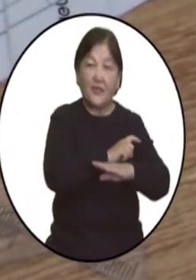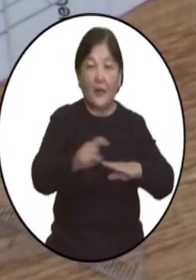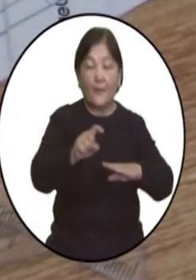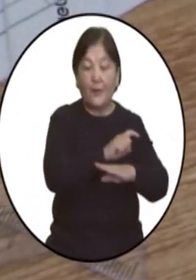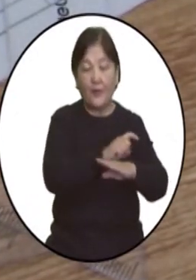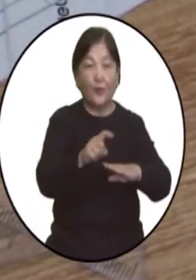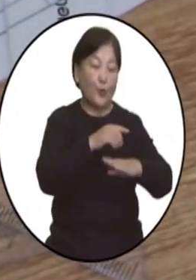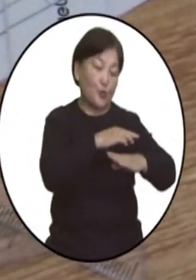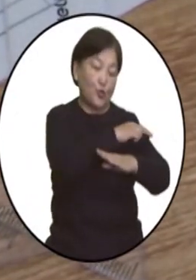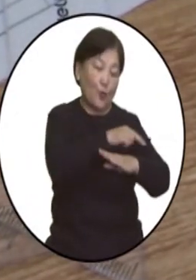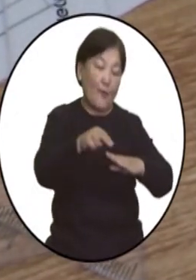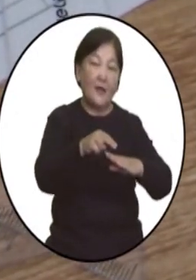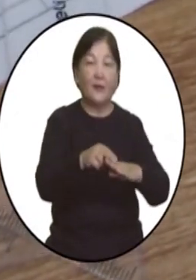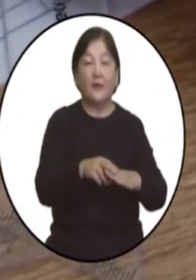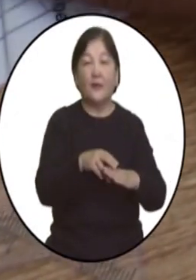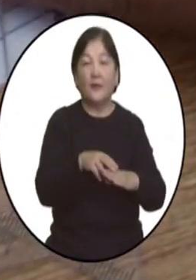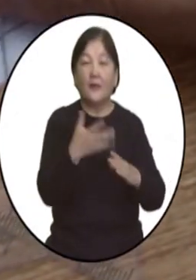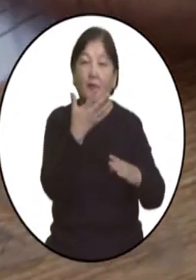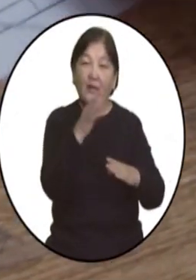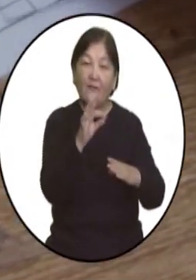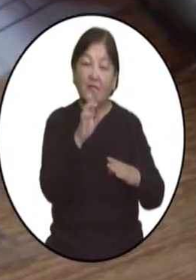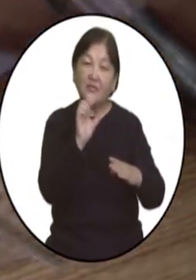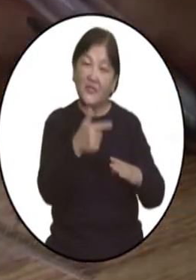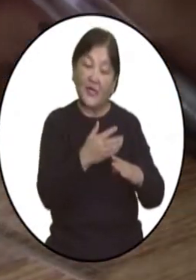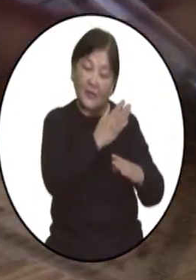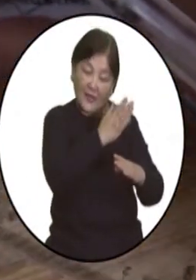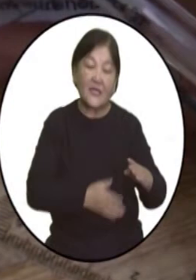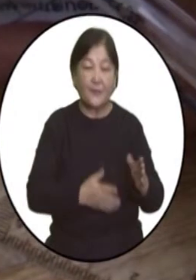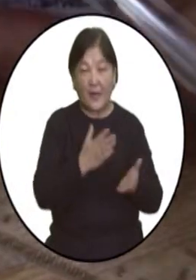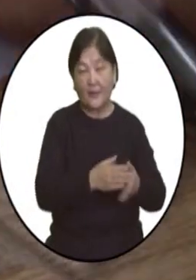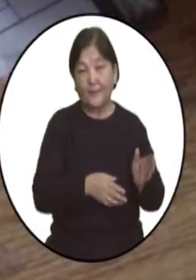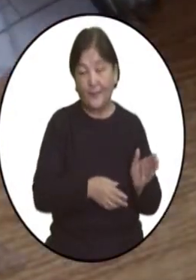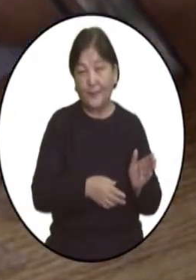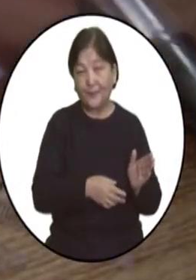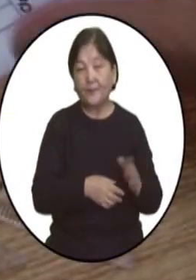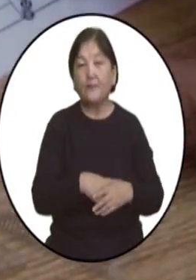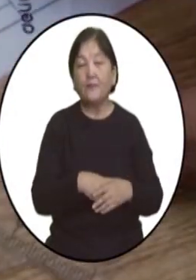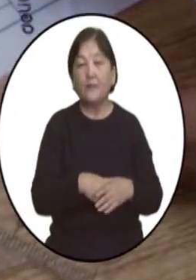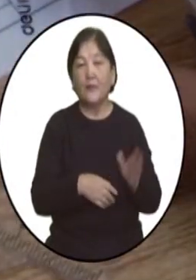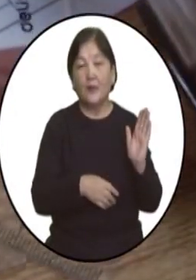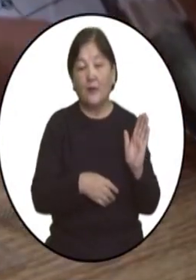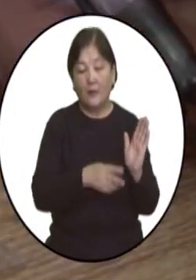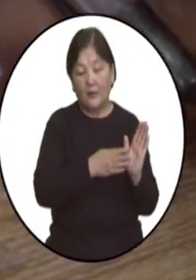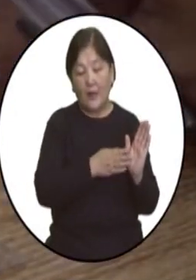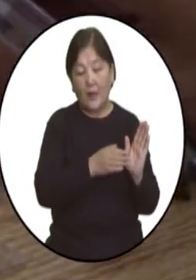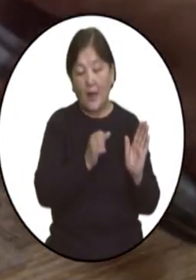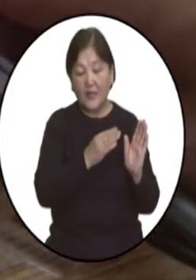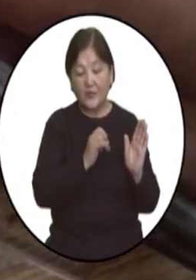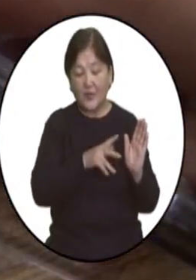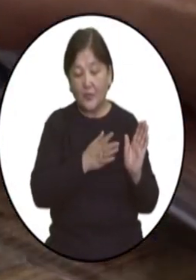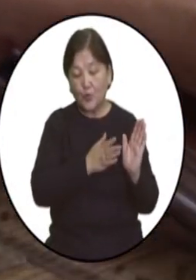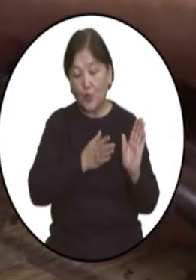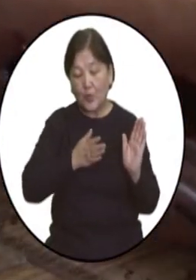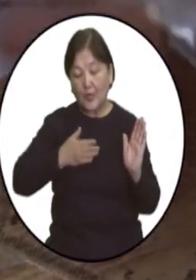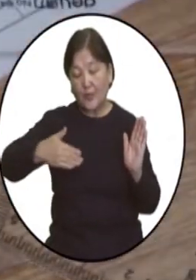Уг шулуун маань энд тэмдэглэсэн 50 гэсэн цэгийн маань дайрсан байна. А мөн шугамаа айзумхан зүүн гар дээрс